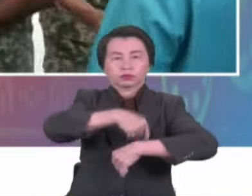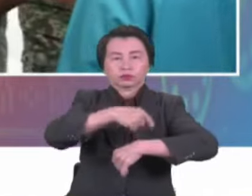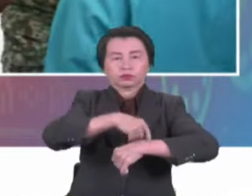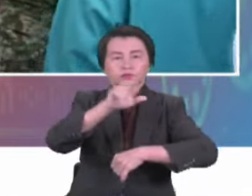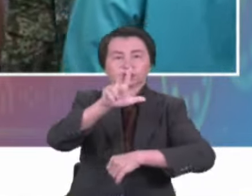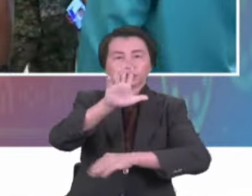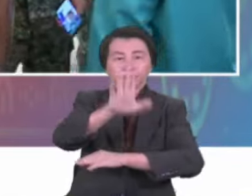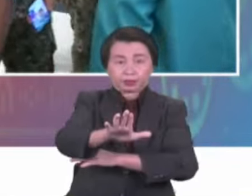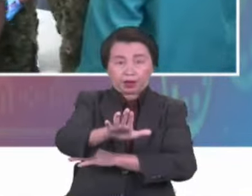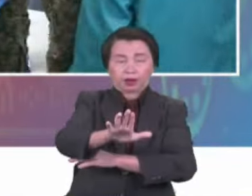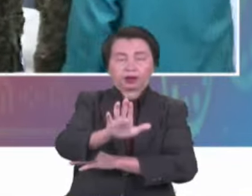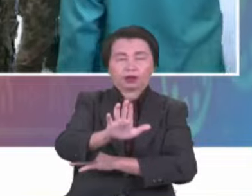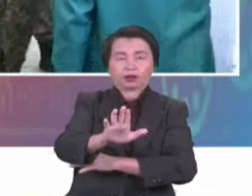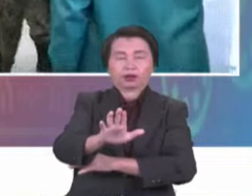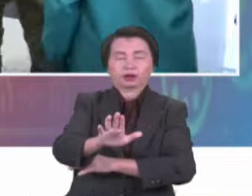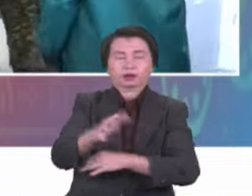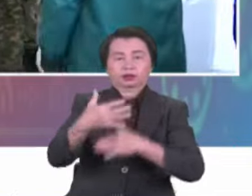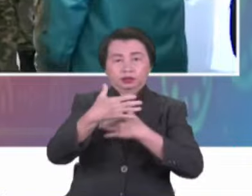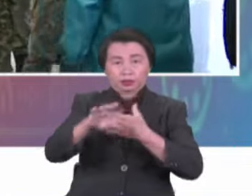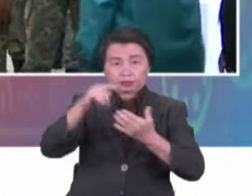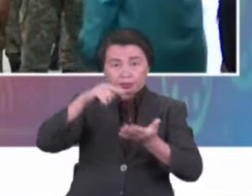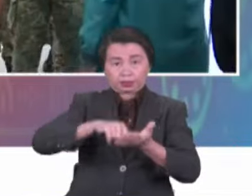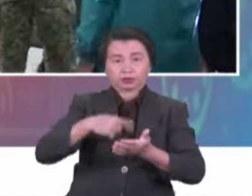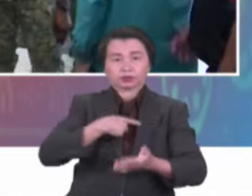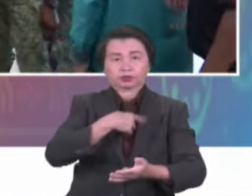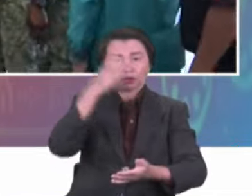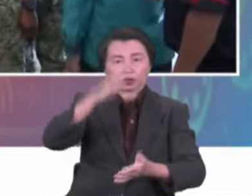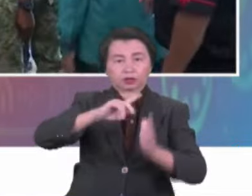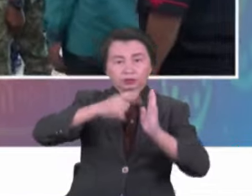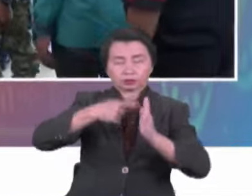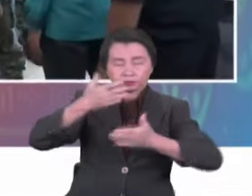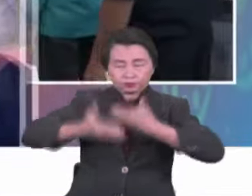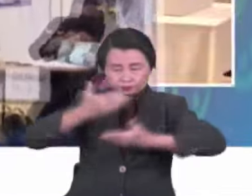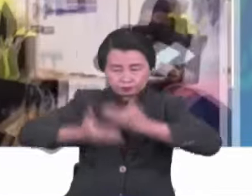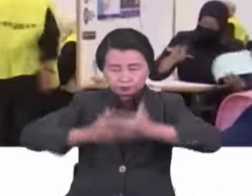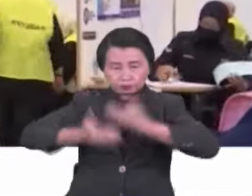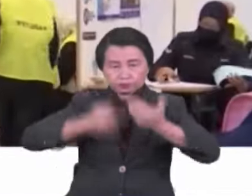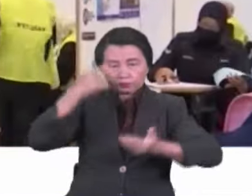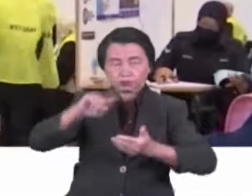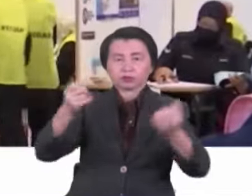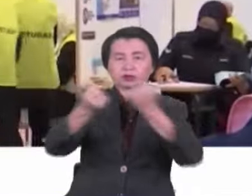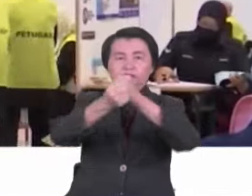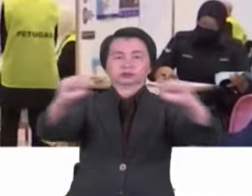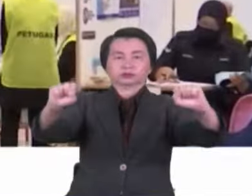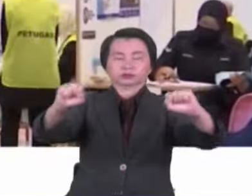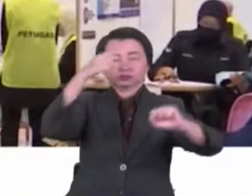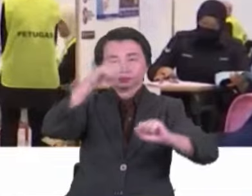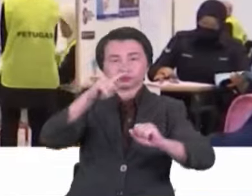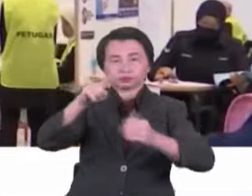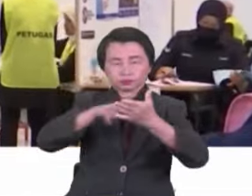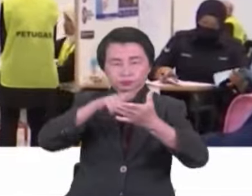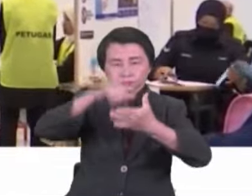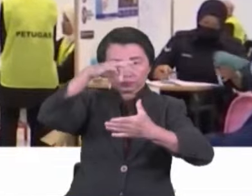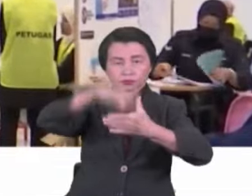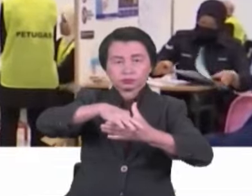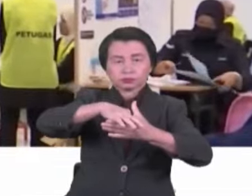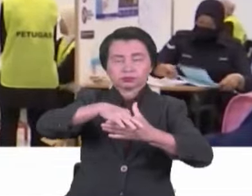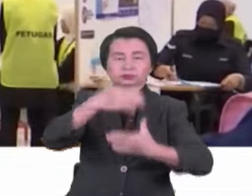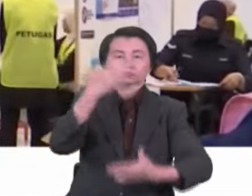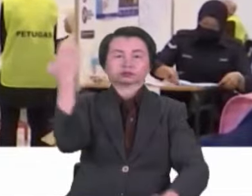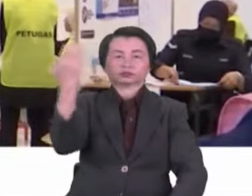3 petang nanti. Dan selepas ini kita akan memulakan proses untuk persiapan untuk undi